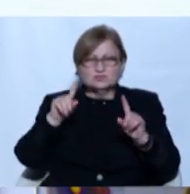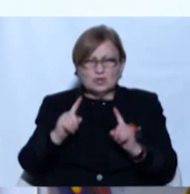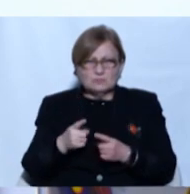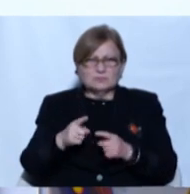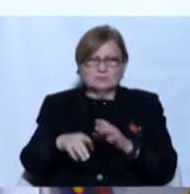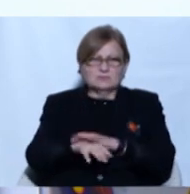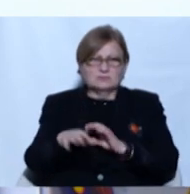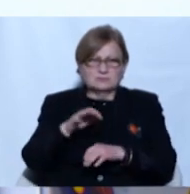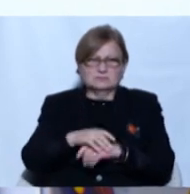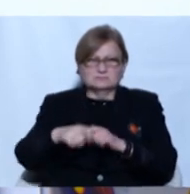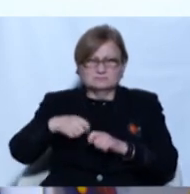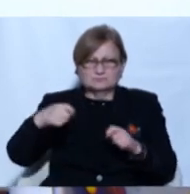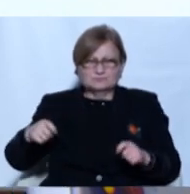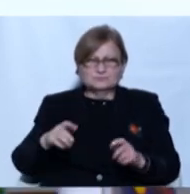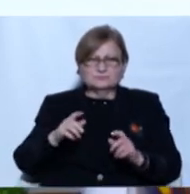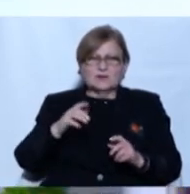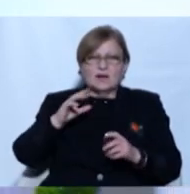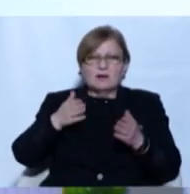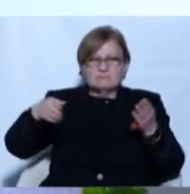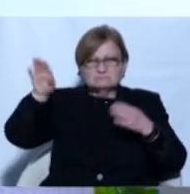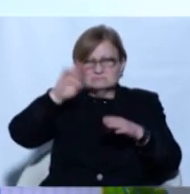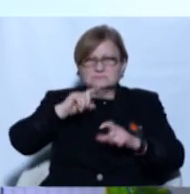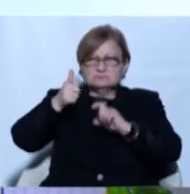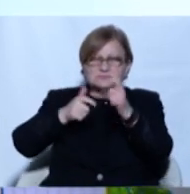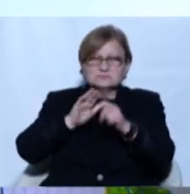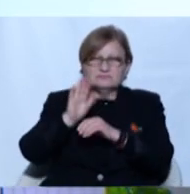ხელფეხს ბომბიდვეს გენია, გარდამატარეს 100 თა მინდორი 9